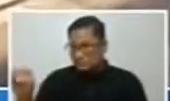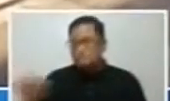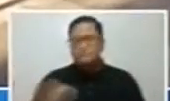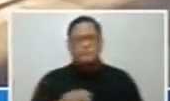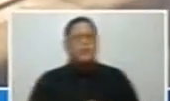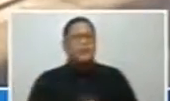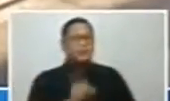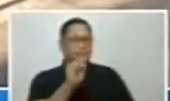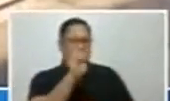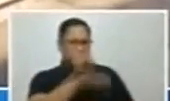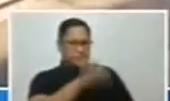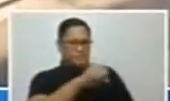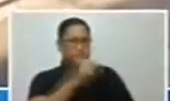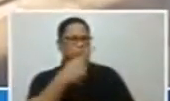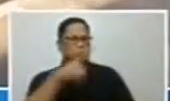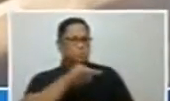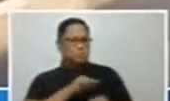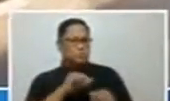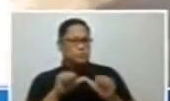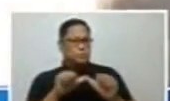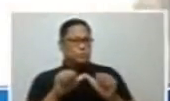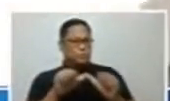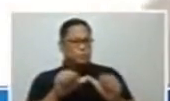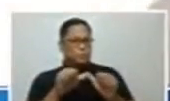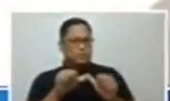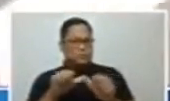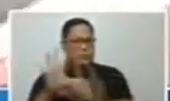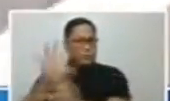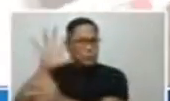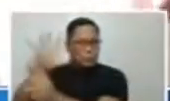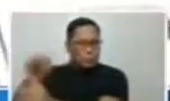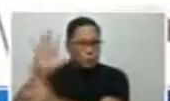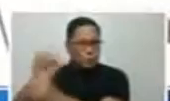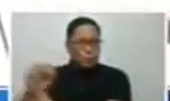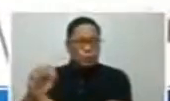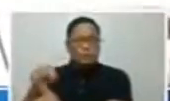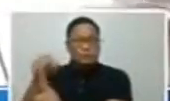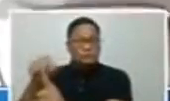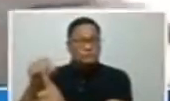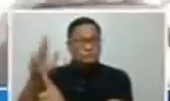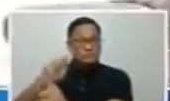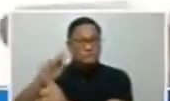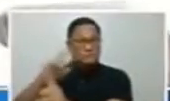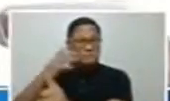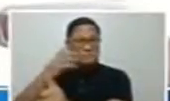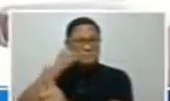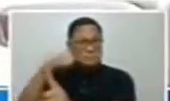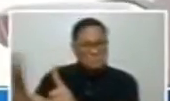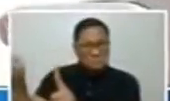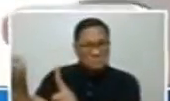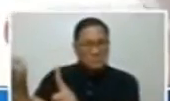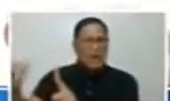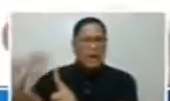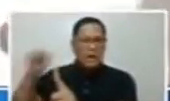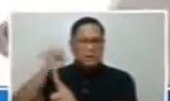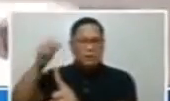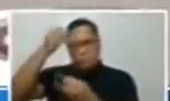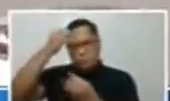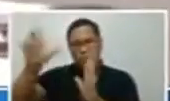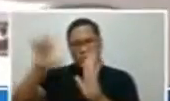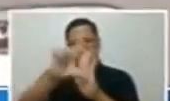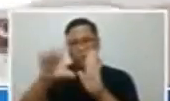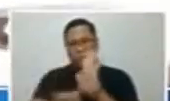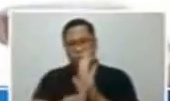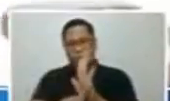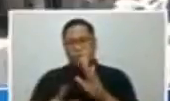ng Philippine National Police. Ito ay mga SAP, no, na mag-augment dito. Kailangan kasi may pakita natin na seryoso tayo